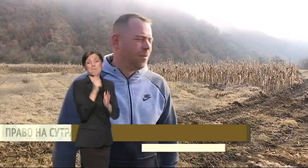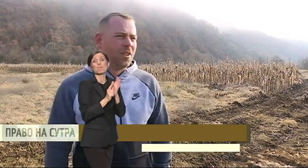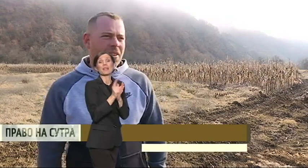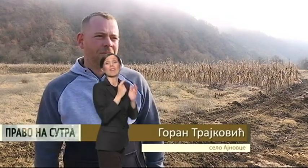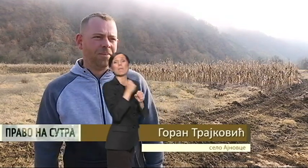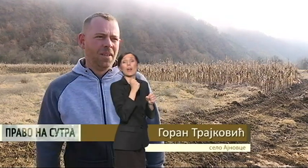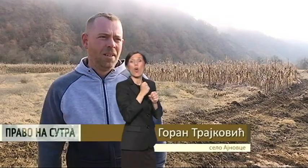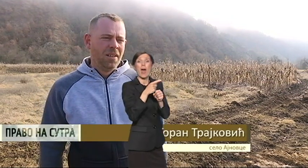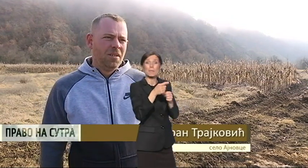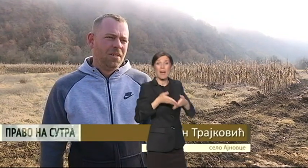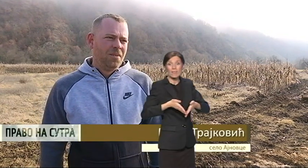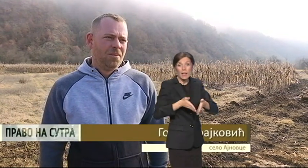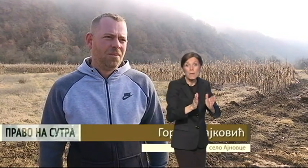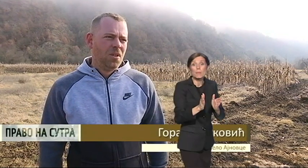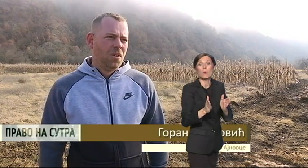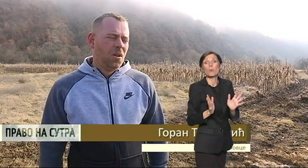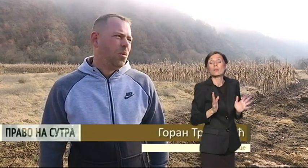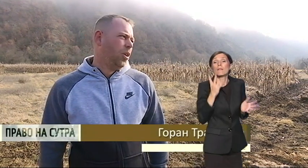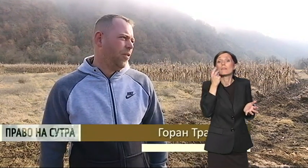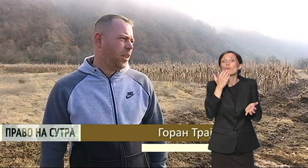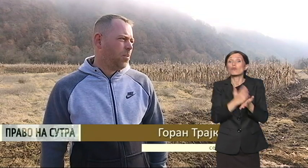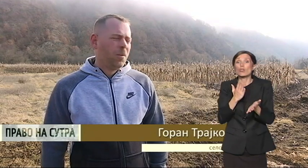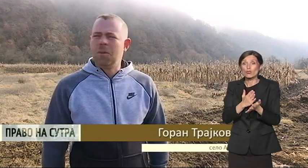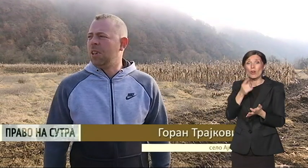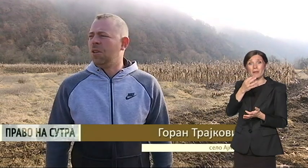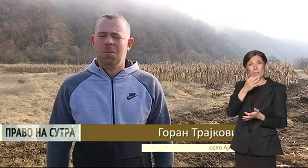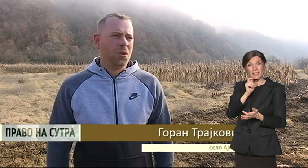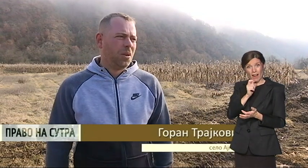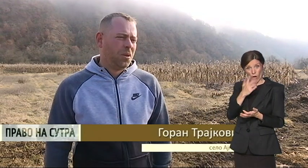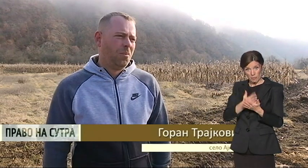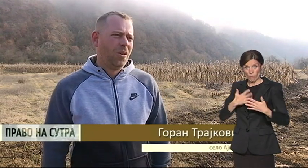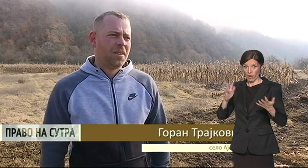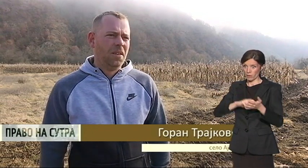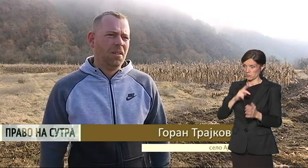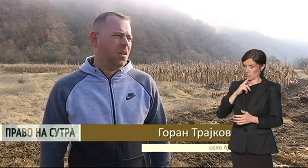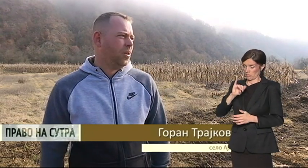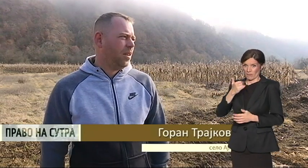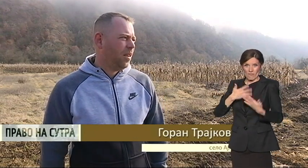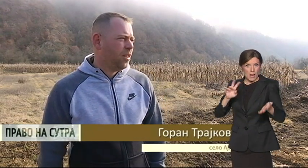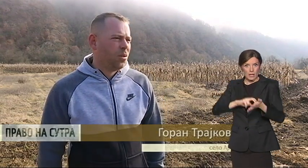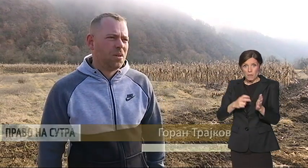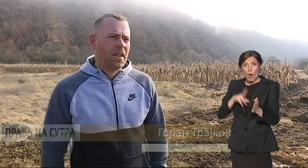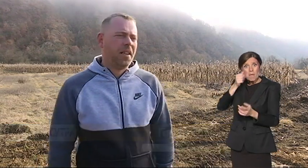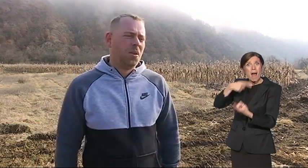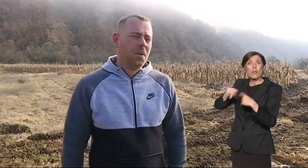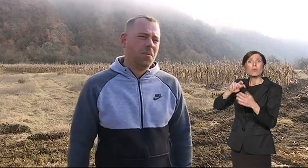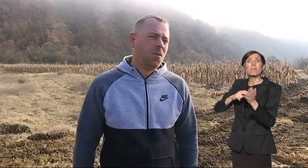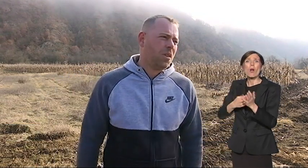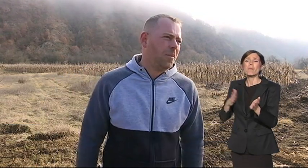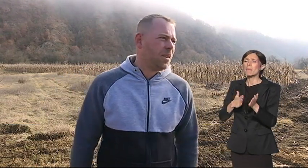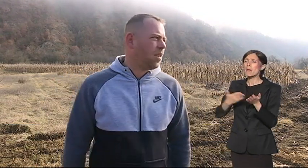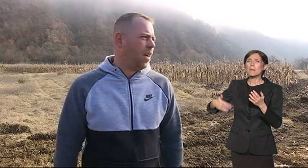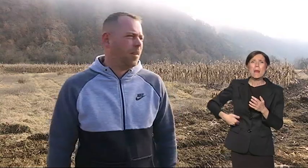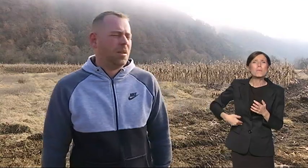kako, ne znamo ništa. Velike probleme je napravljeno. Da, velike probleme osečenima, ljudi koji su bolestni, idu na dijalizu, starih ljudi,